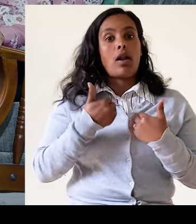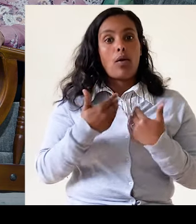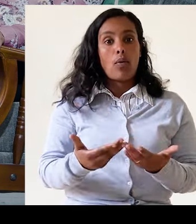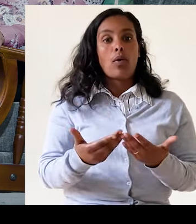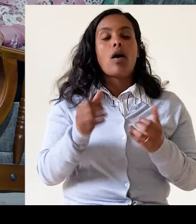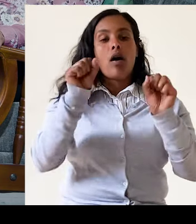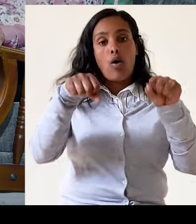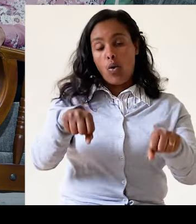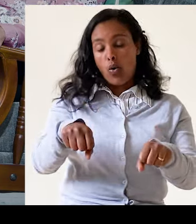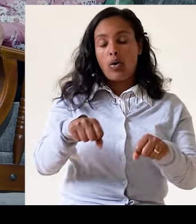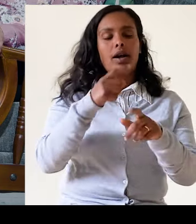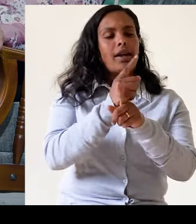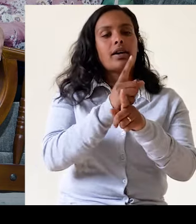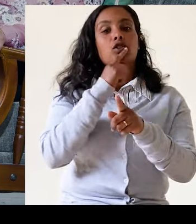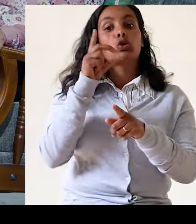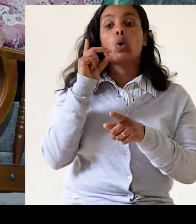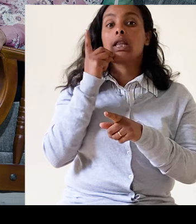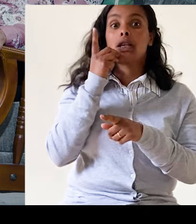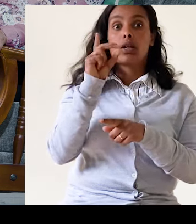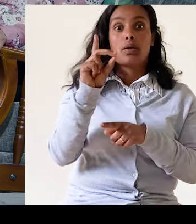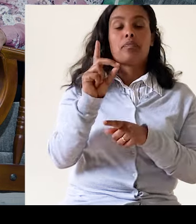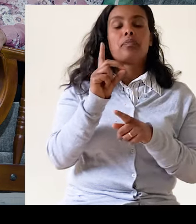አስባለሁ። ልክ ነሽ ውዴት።